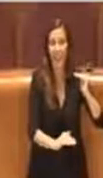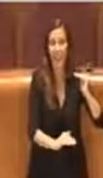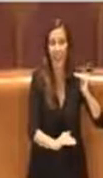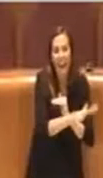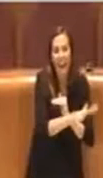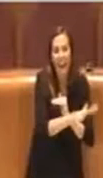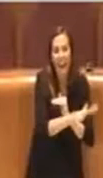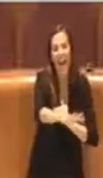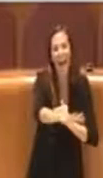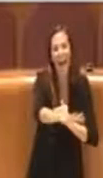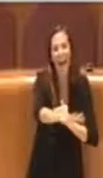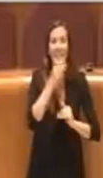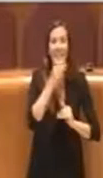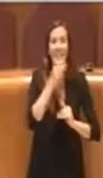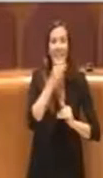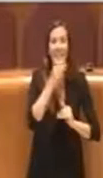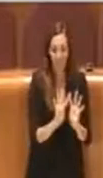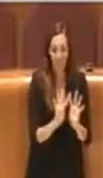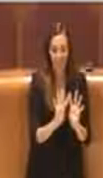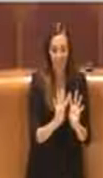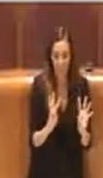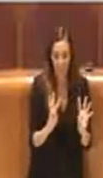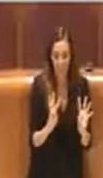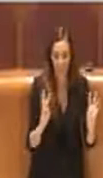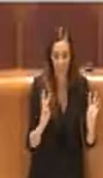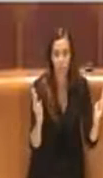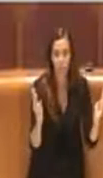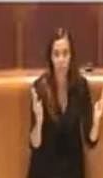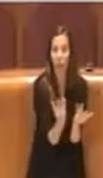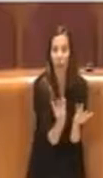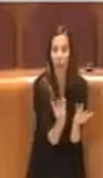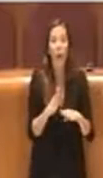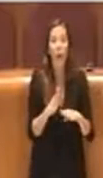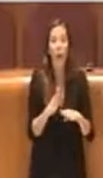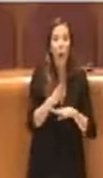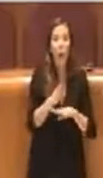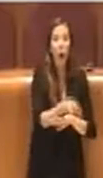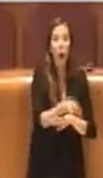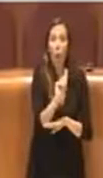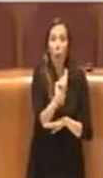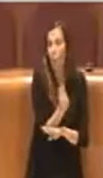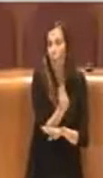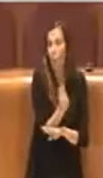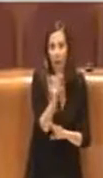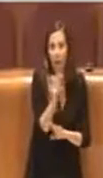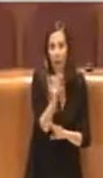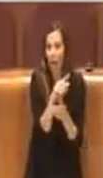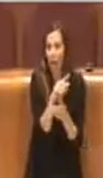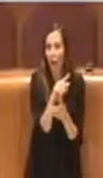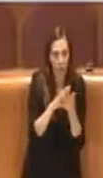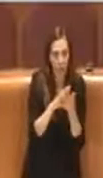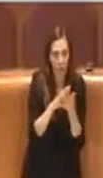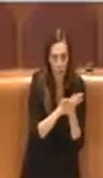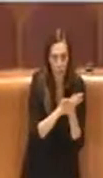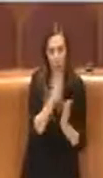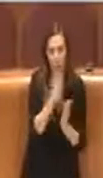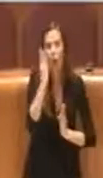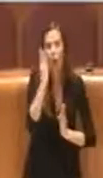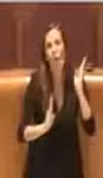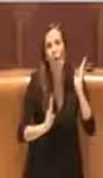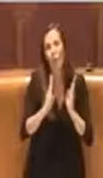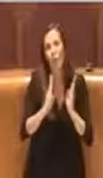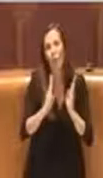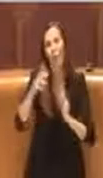un'area diciamo non recintata, comunque con un accesso non a pagamento rispetto ad esempio al parco divertimenti, ma soprattutto una